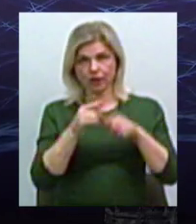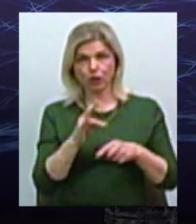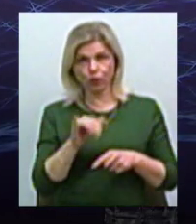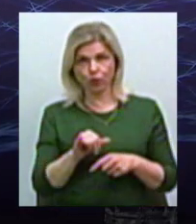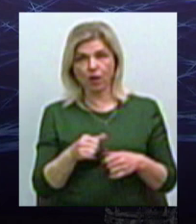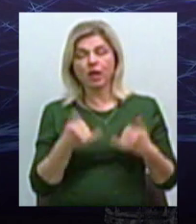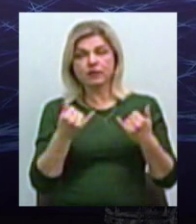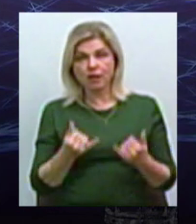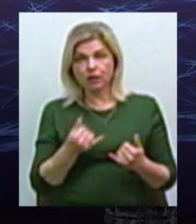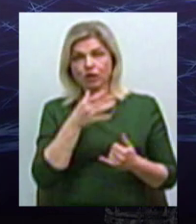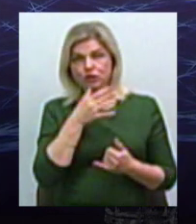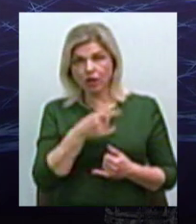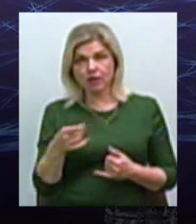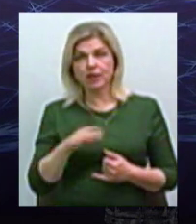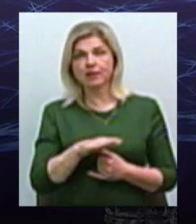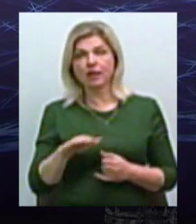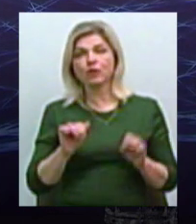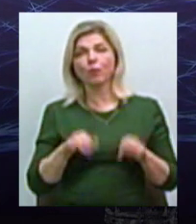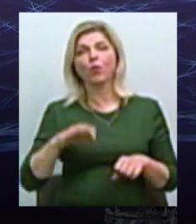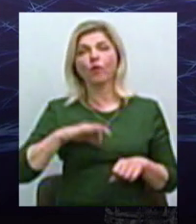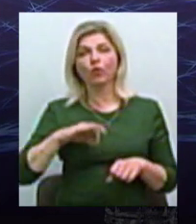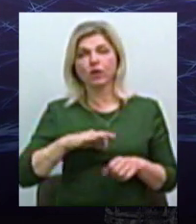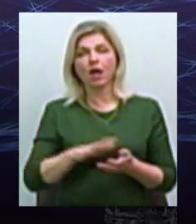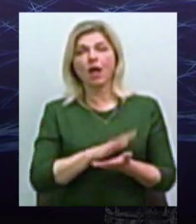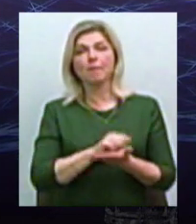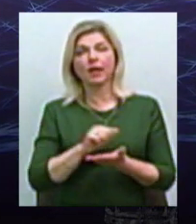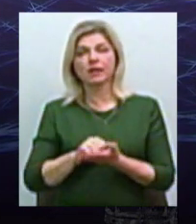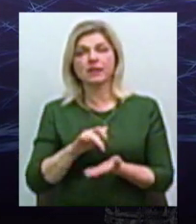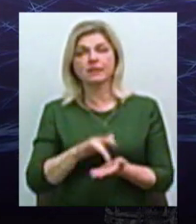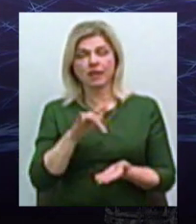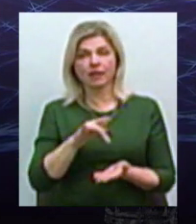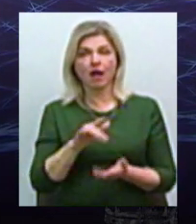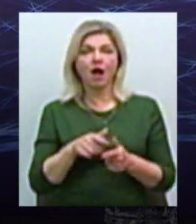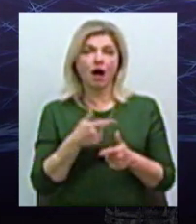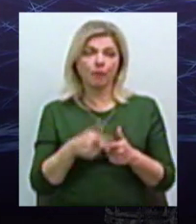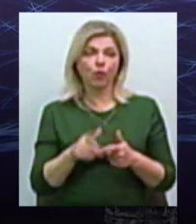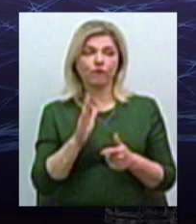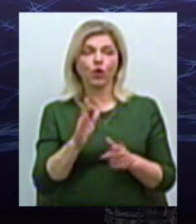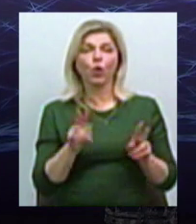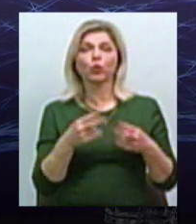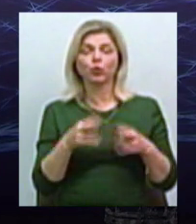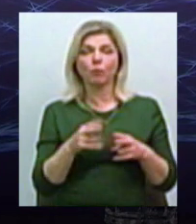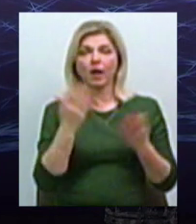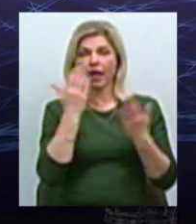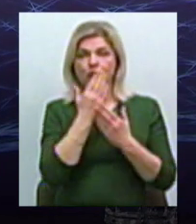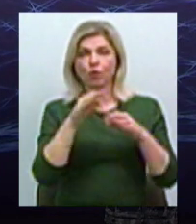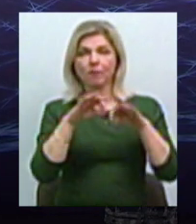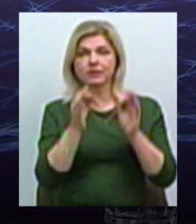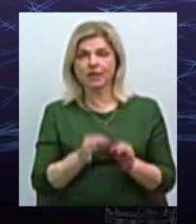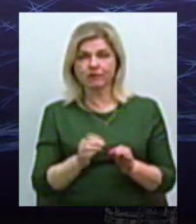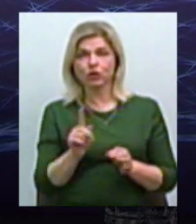звичайно, діти можуть користуватися медіа-центром, який є в Лиманах, або навіть клубом кіномистецтва, який знаходиться